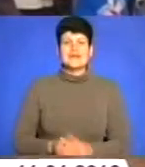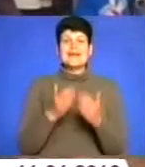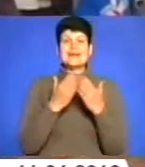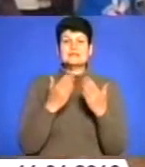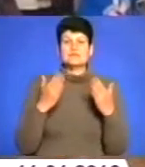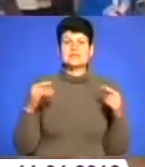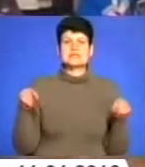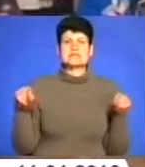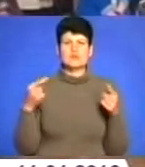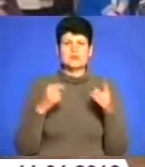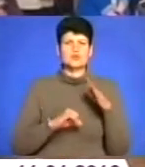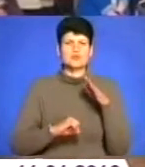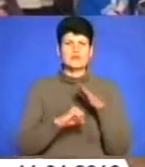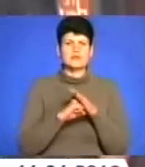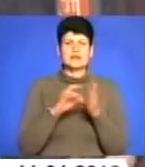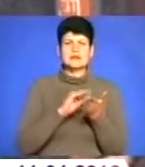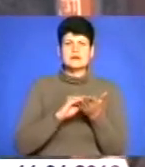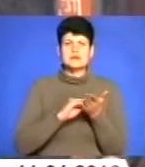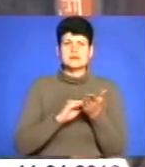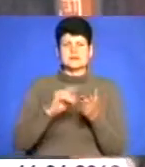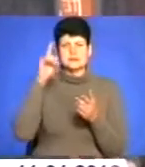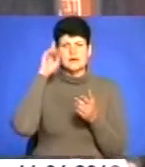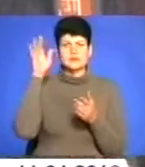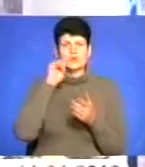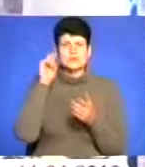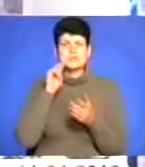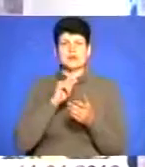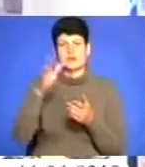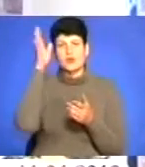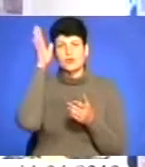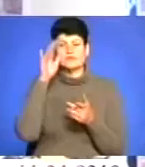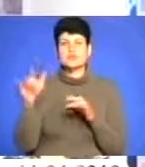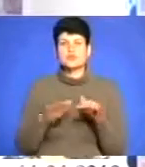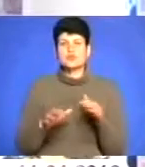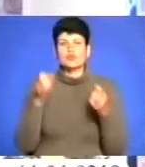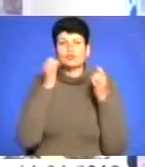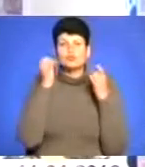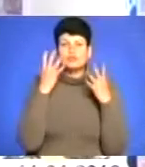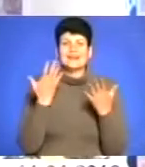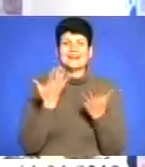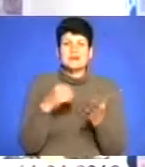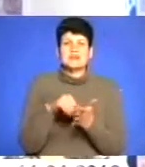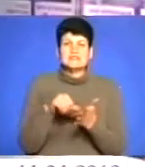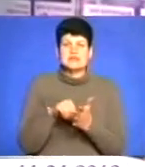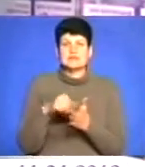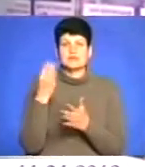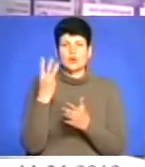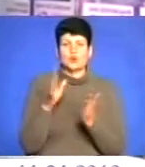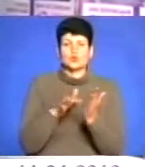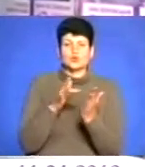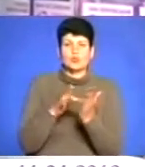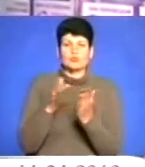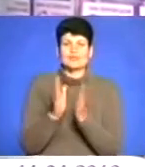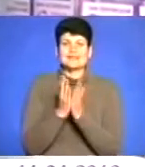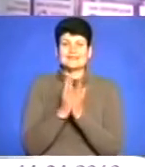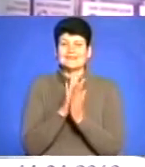Експозиція створена на основі нарисів прославетних українських науковців, діячів культури, яких представлено у тритомному виданні книги «Нехай